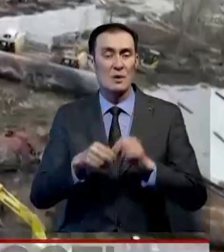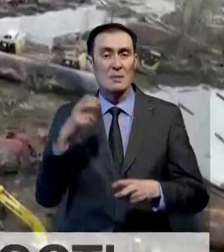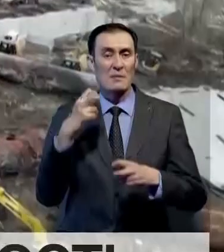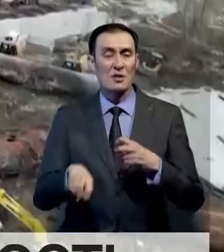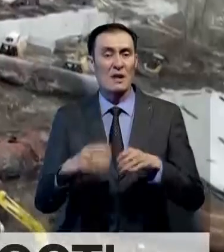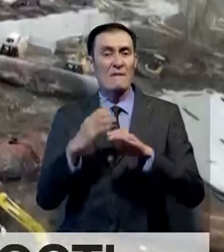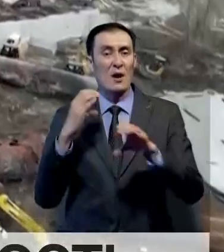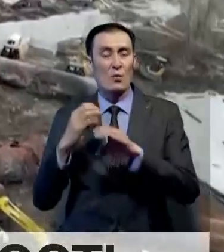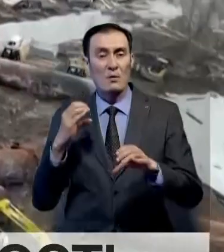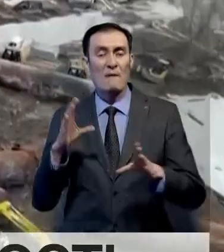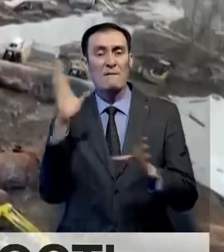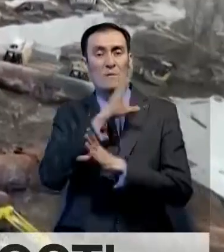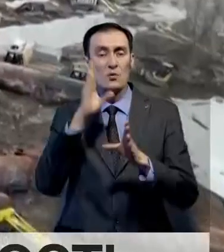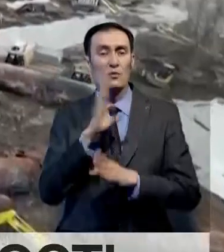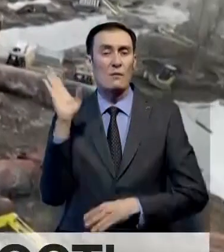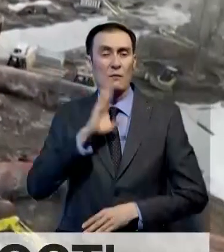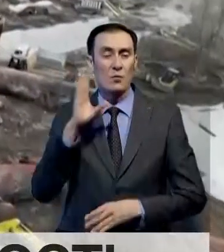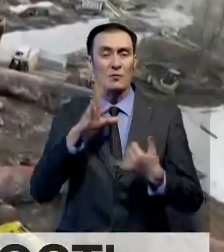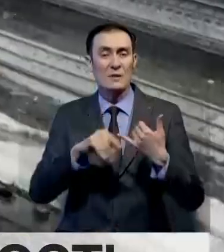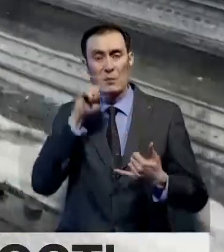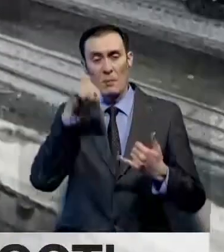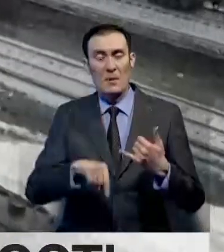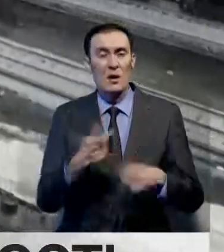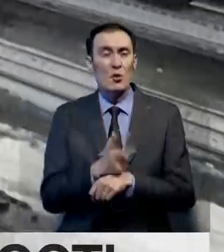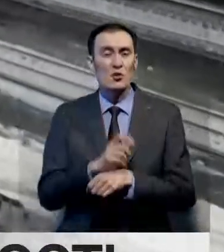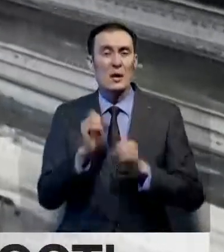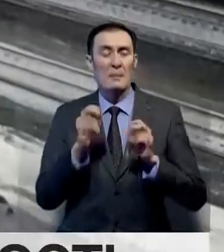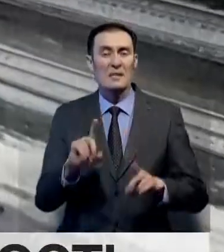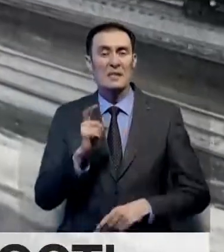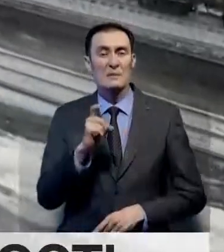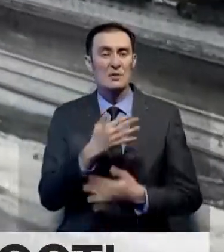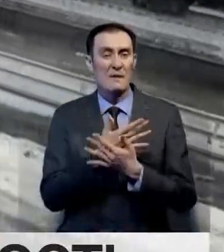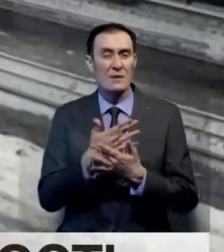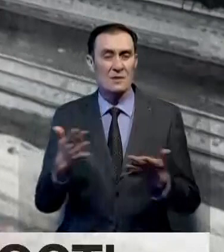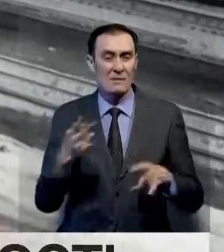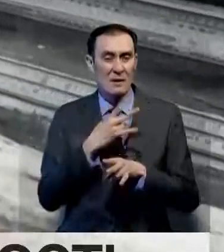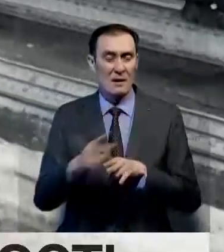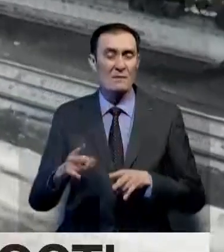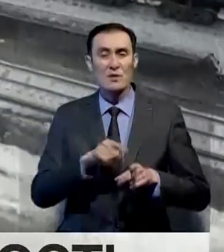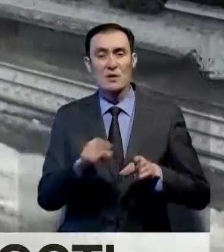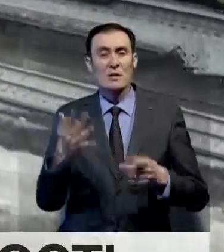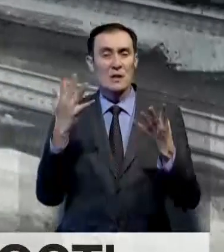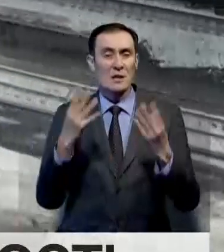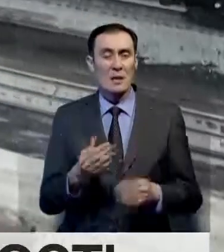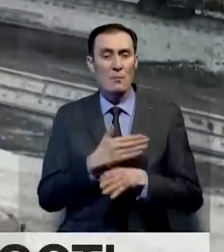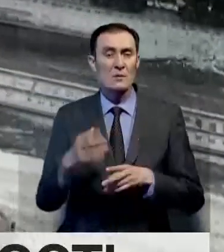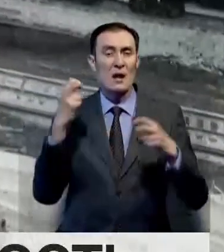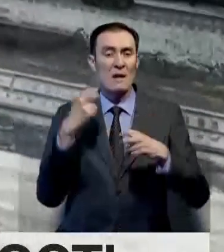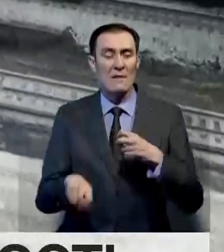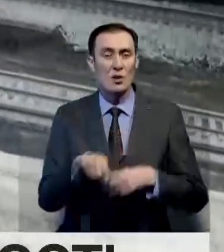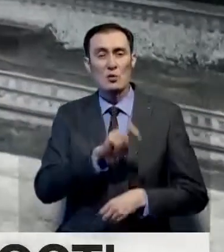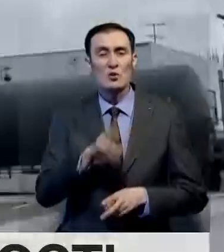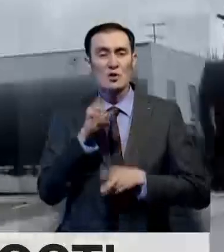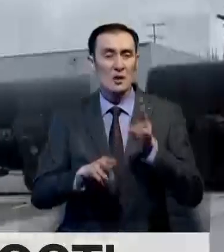повреждения вагонов в воздух, воду и землю попали высокотоксичные химические вещества. В течение нескольких дней после аварии